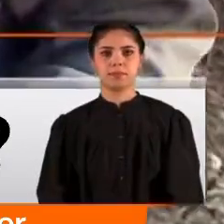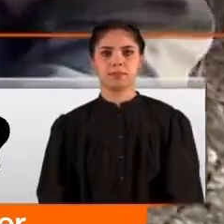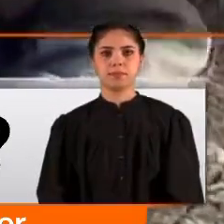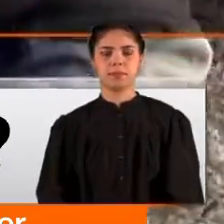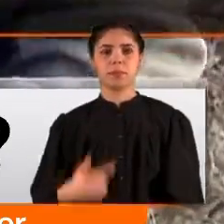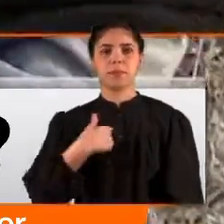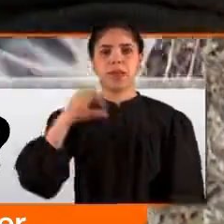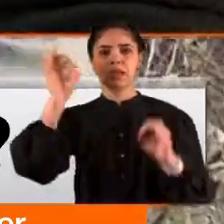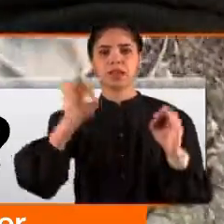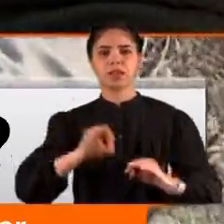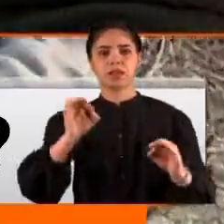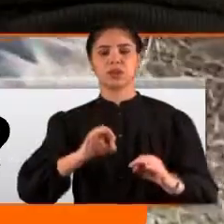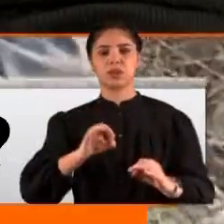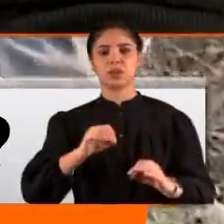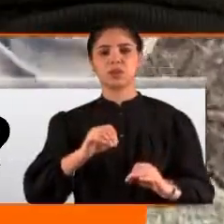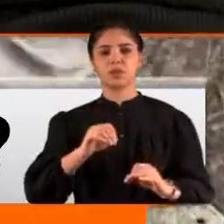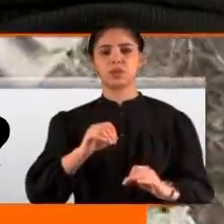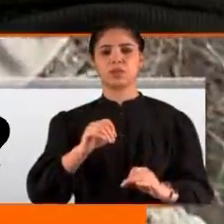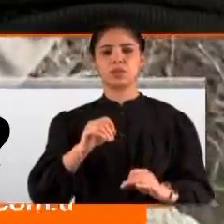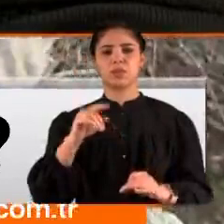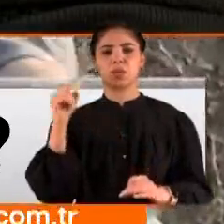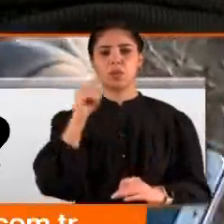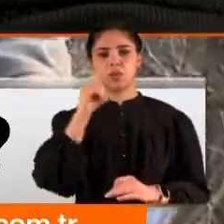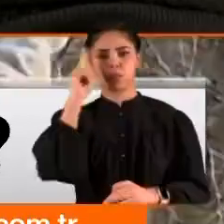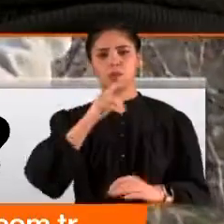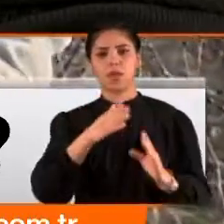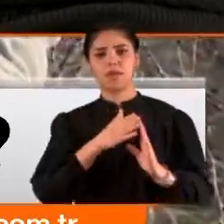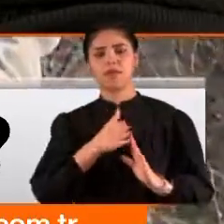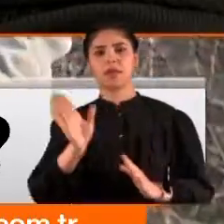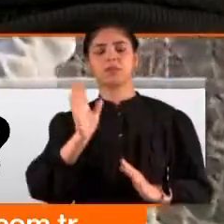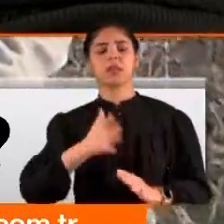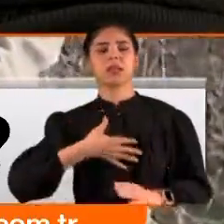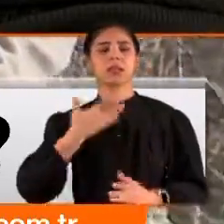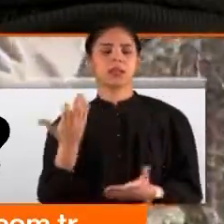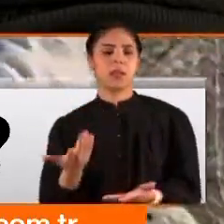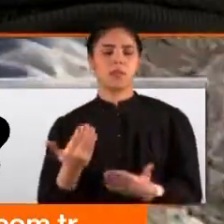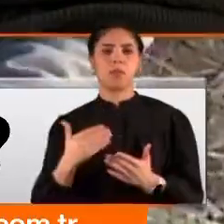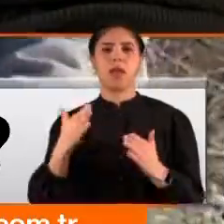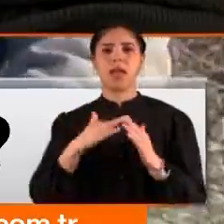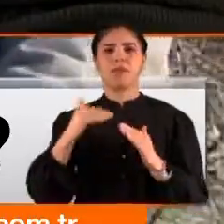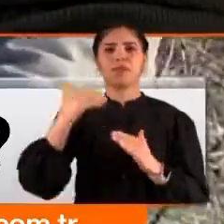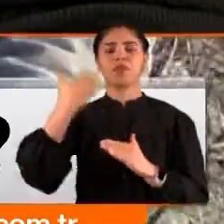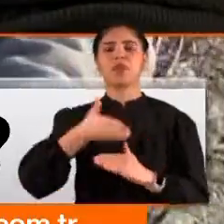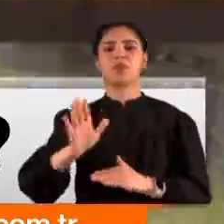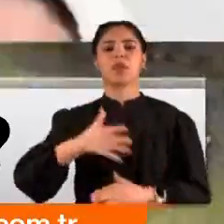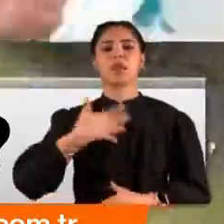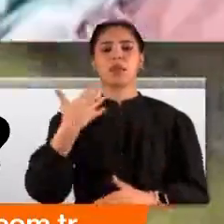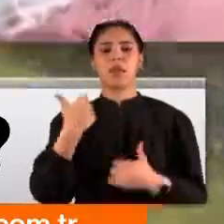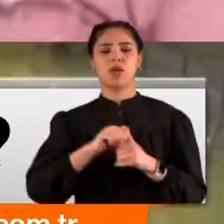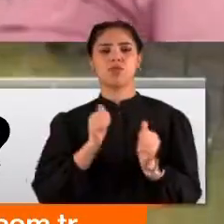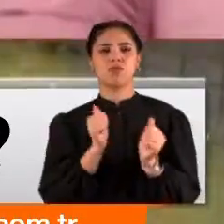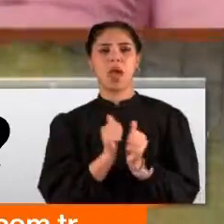beni şu anda dolayı evinden de çıkasım gelmiyor yani hanımı bırakıp da Gidesim